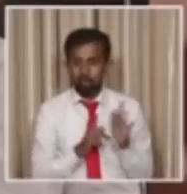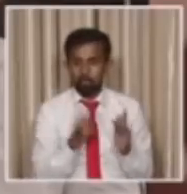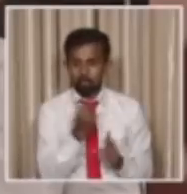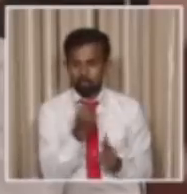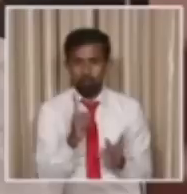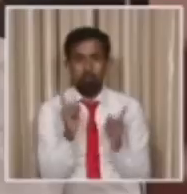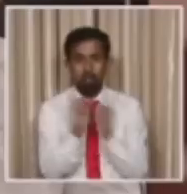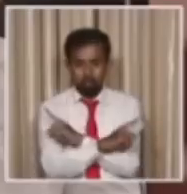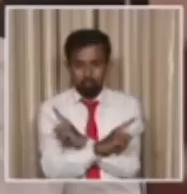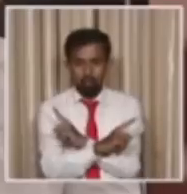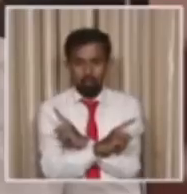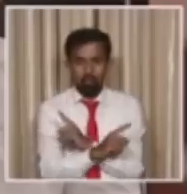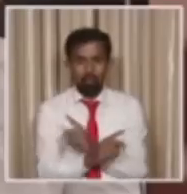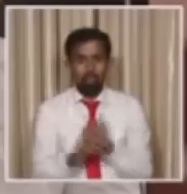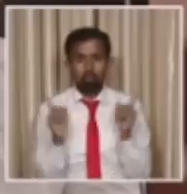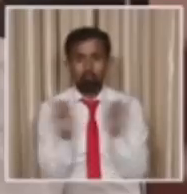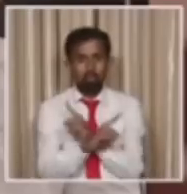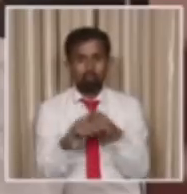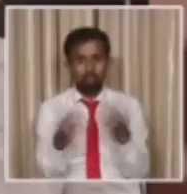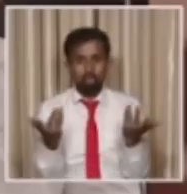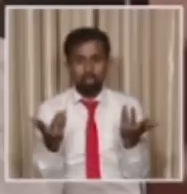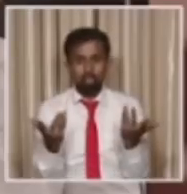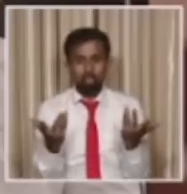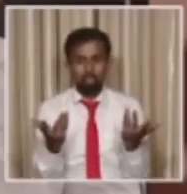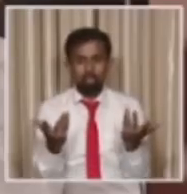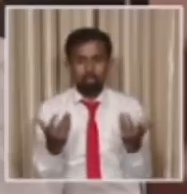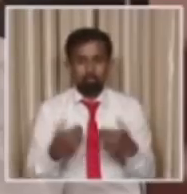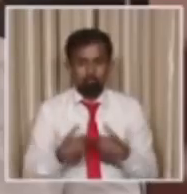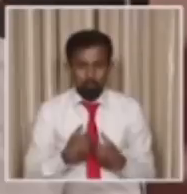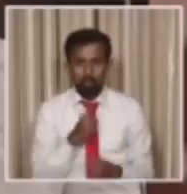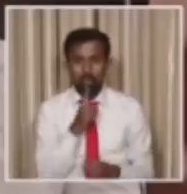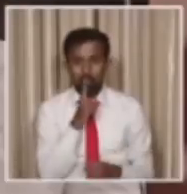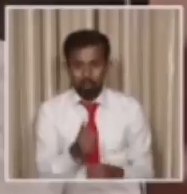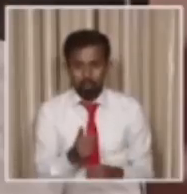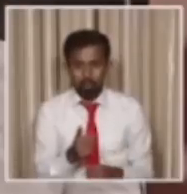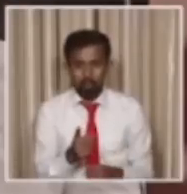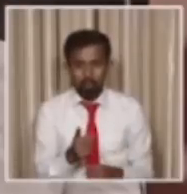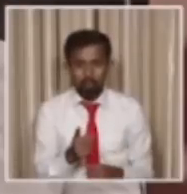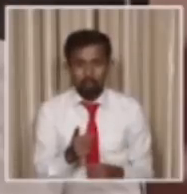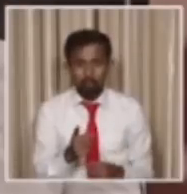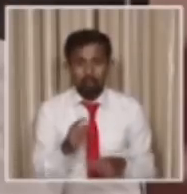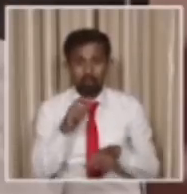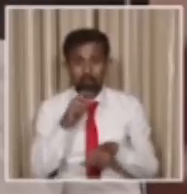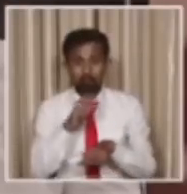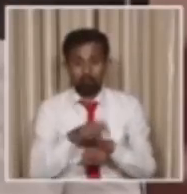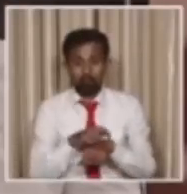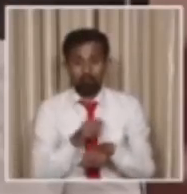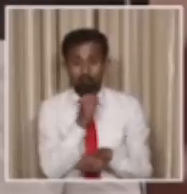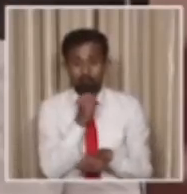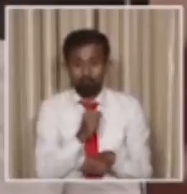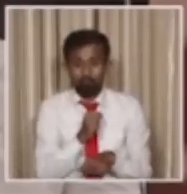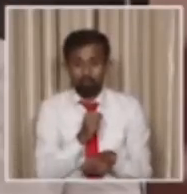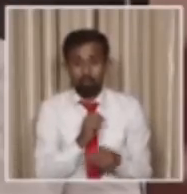කියලා. ඉතින් මාරු කෙරුවේ නැහැ. මම කියන්නේ එයා එක්ස්ටෙන්ෂන් එකේ ඉඳලා